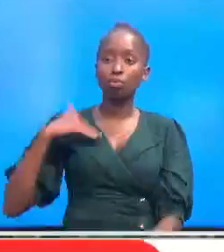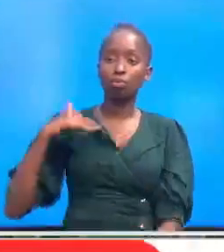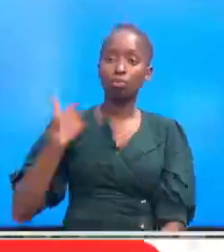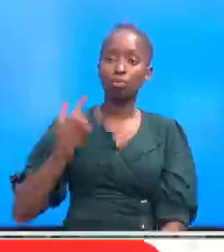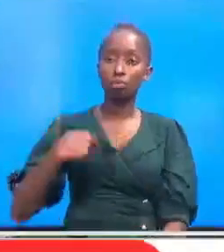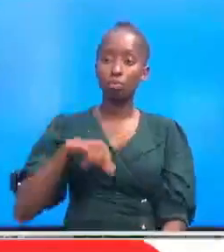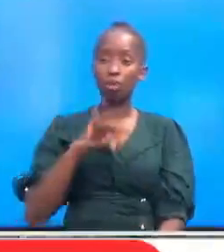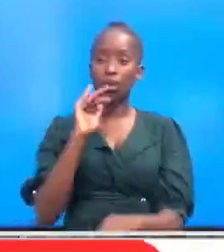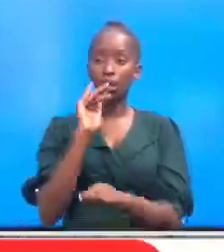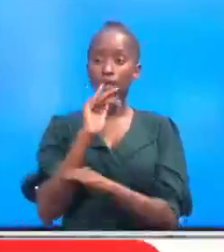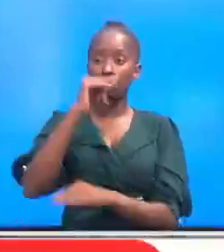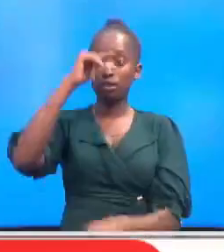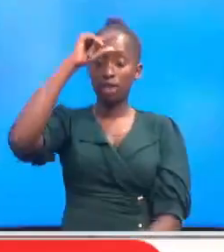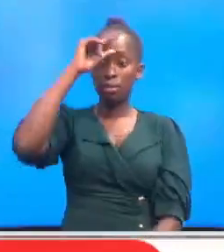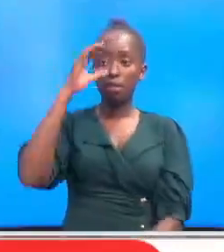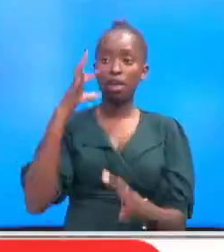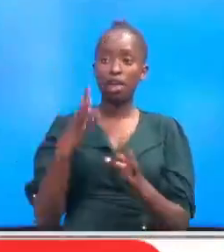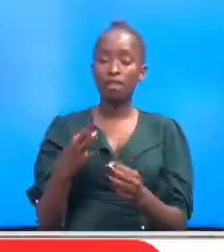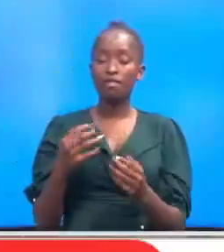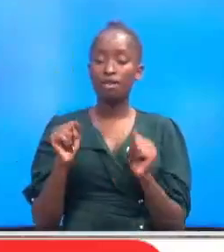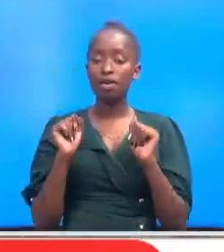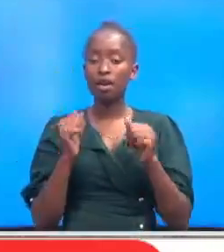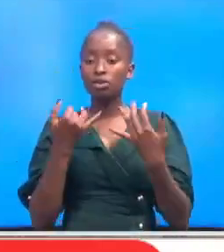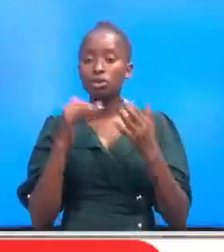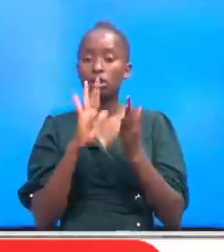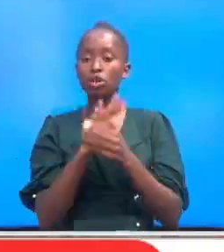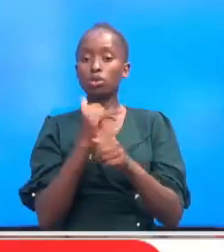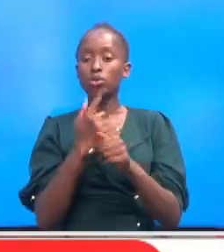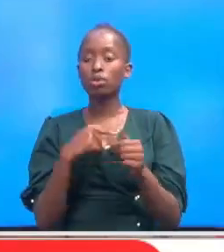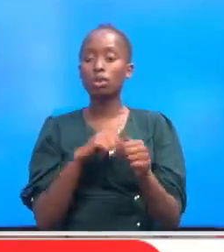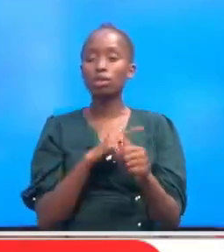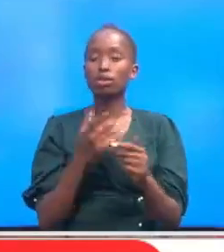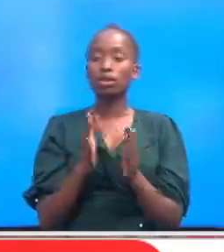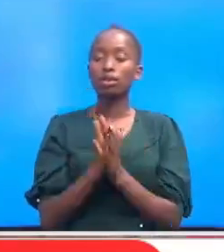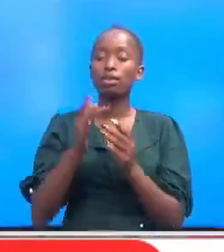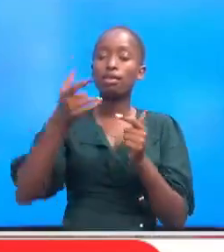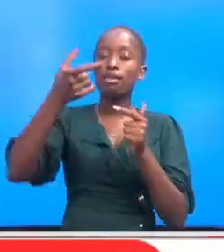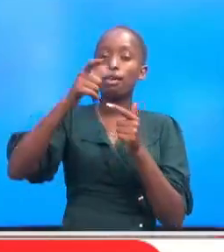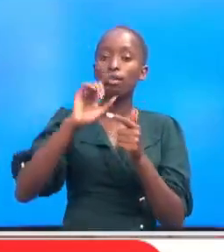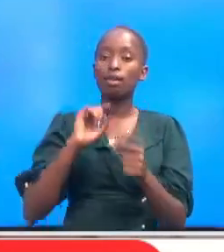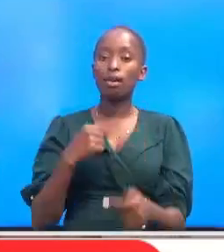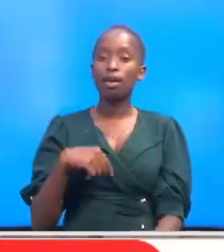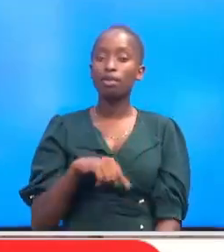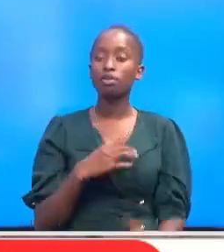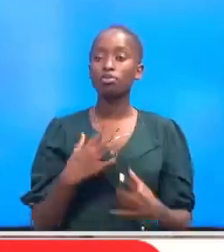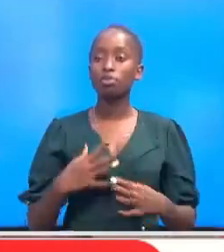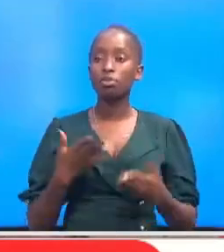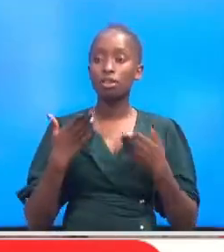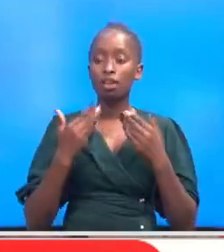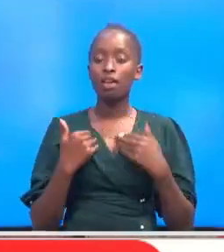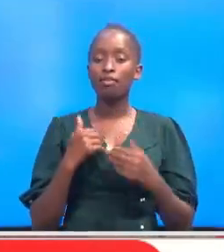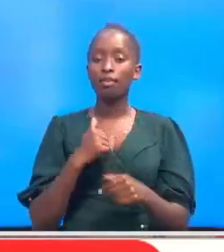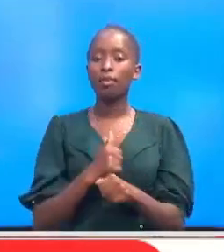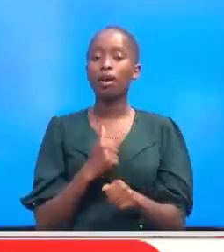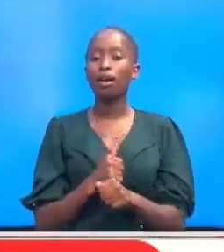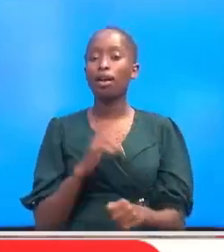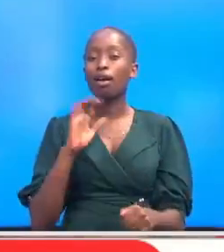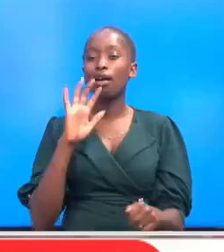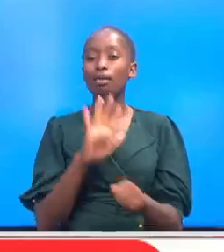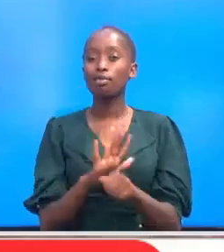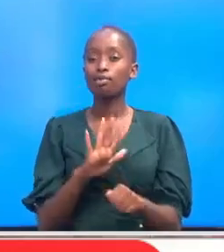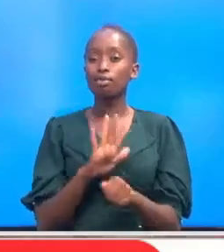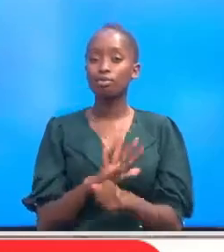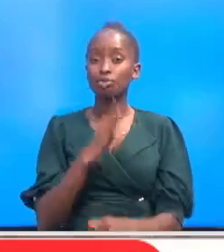serikali itushulikie na ituongezee serikali nyingi Ju Sisi tuko na huku kuko na kazi mingi sana Ju saa hii